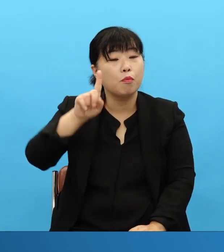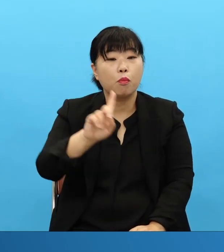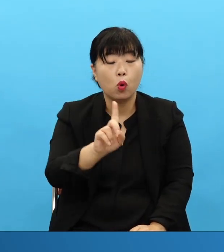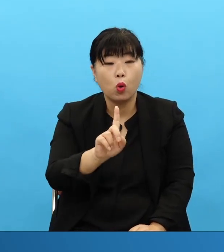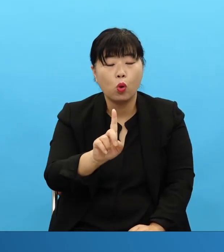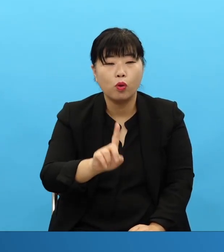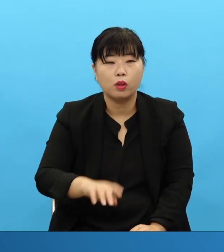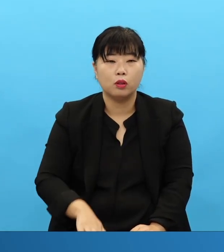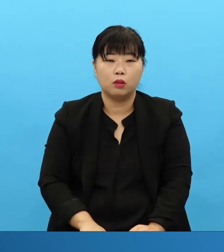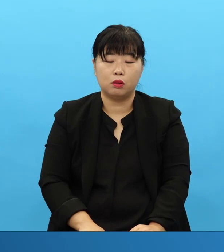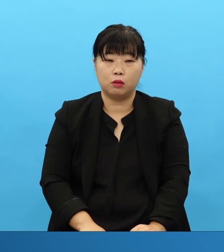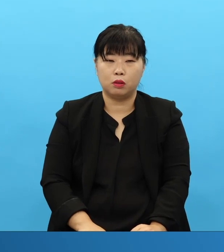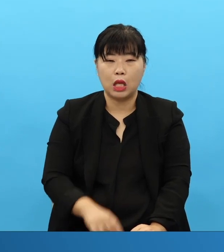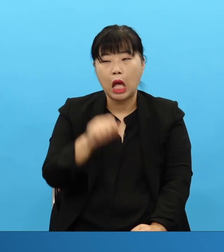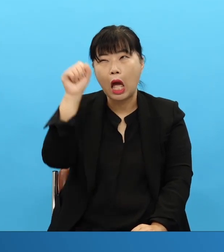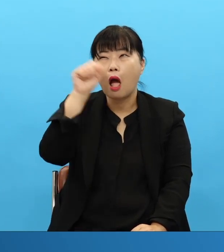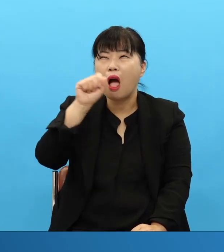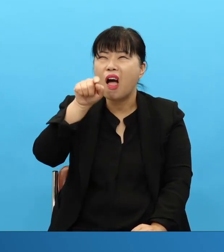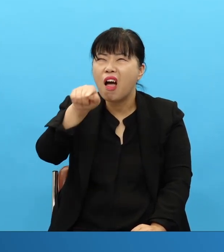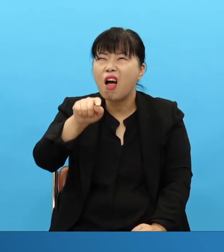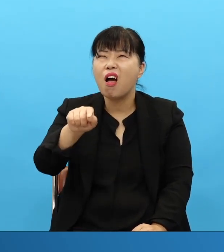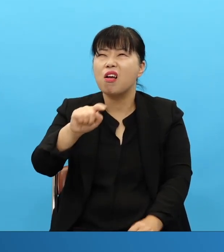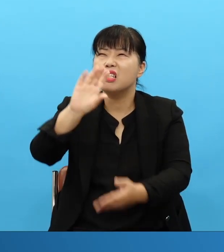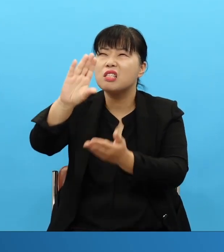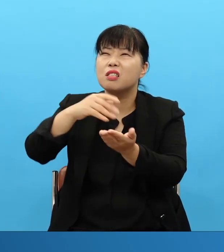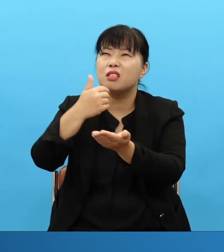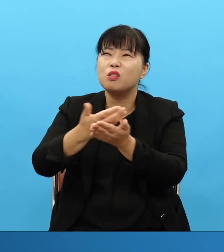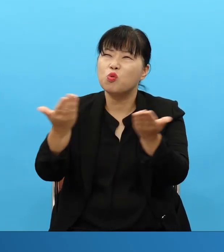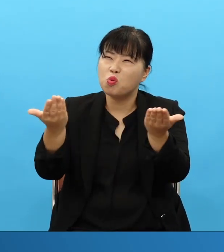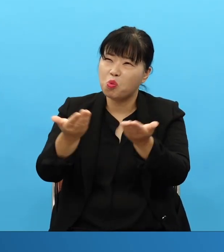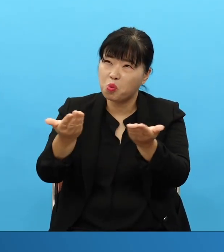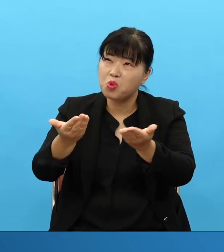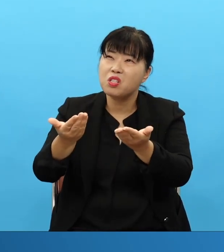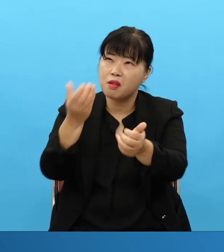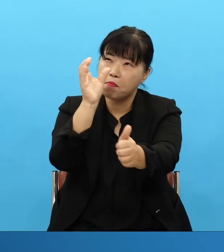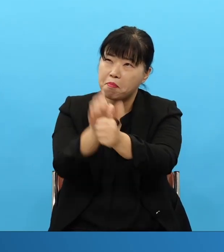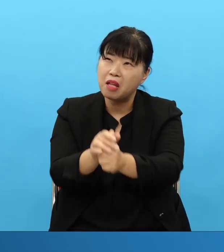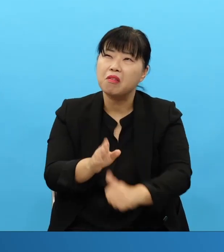사람이 그리스도의 일꾼이구나. Oh, this person is a servant of Christ.